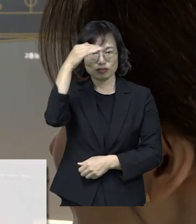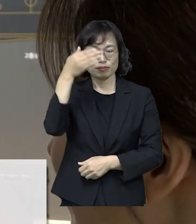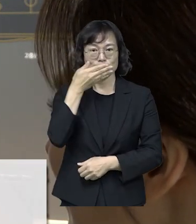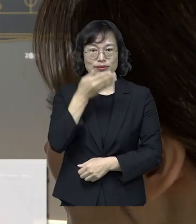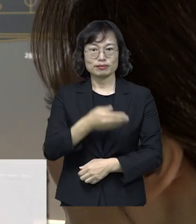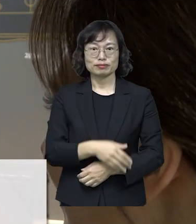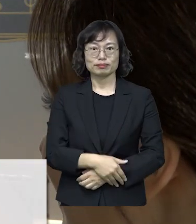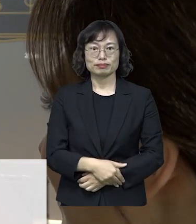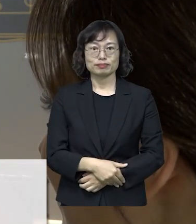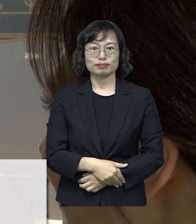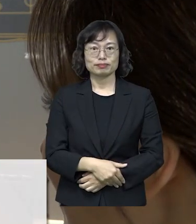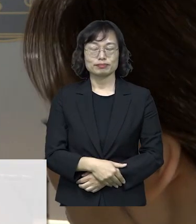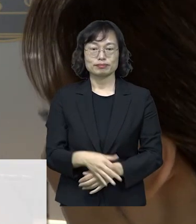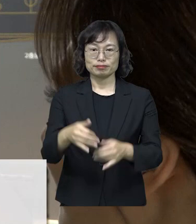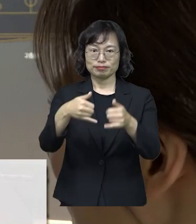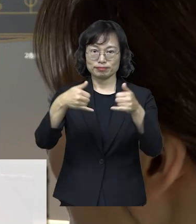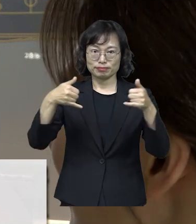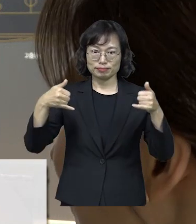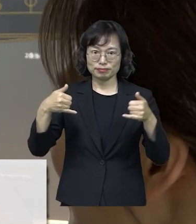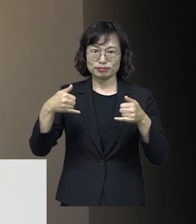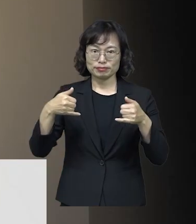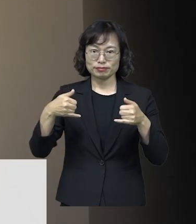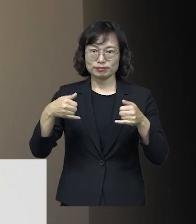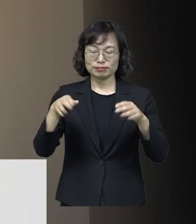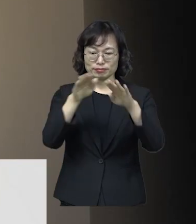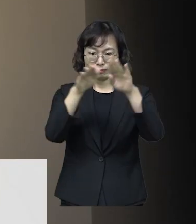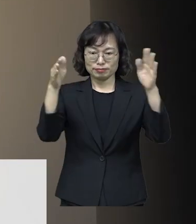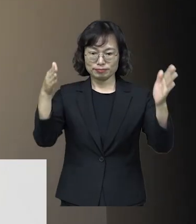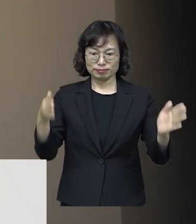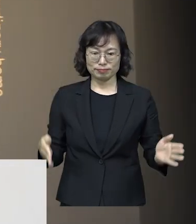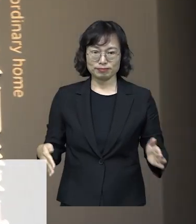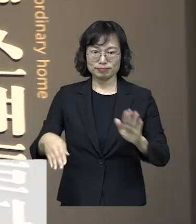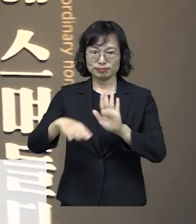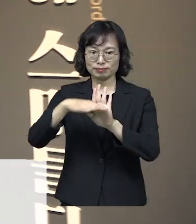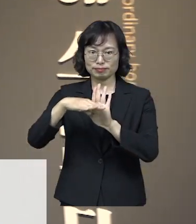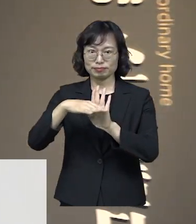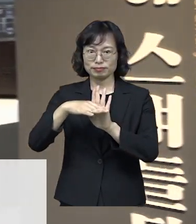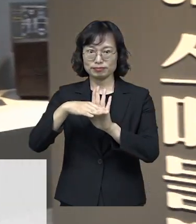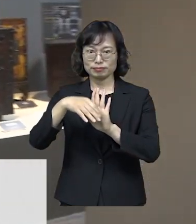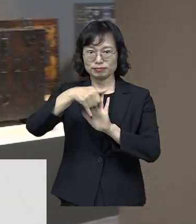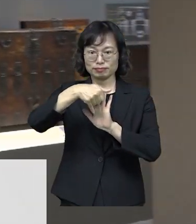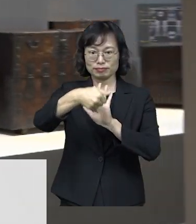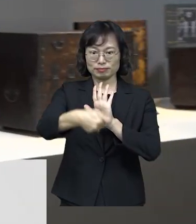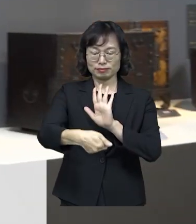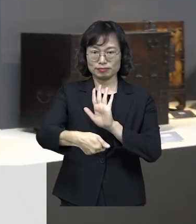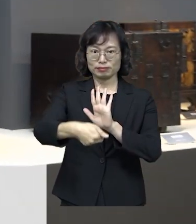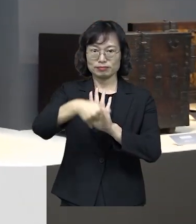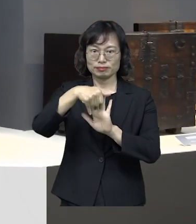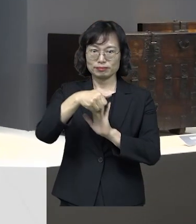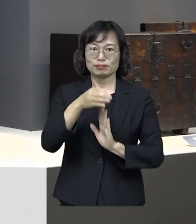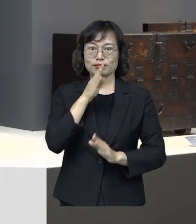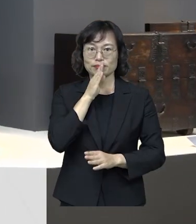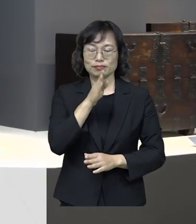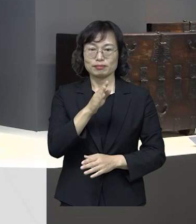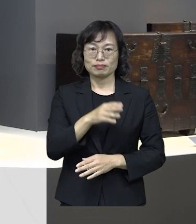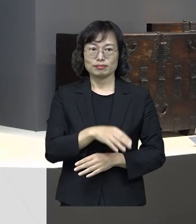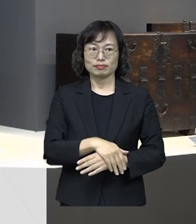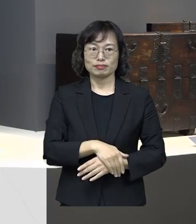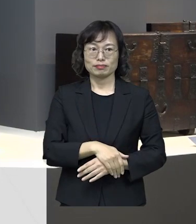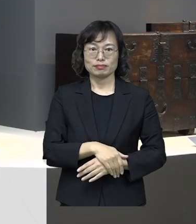특징에 대해서 살펴볼 수 있도록 꾸몄습니다. 반다지는 앞널이 안으로 여닫을 수